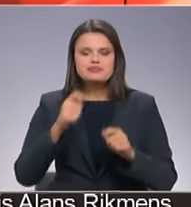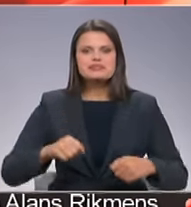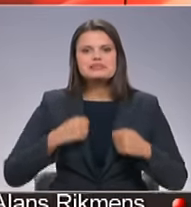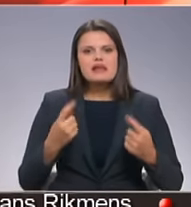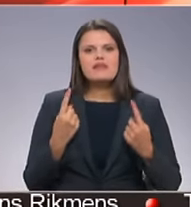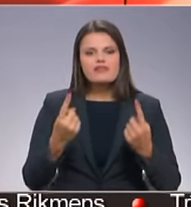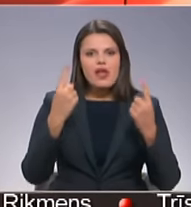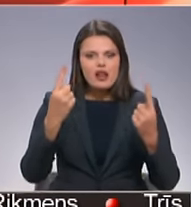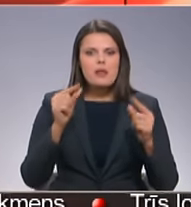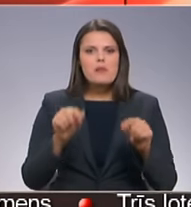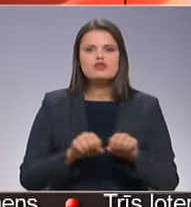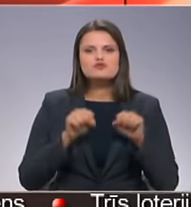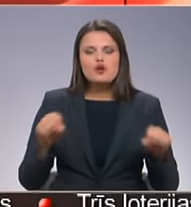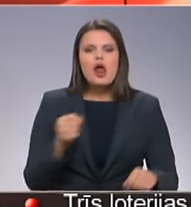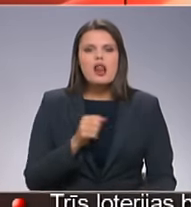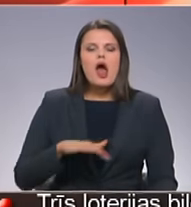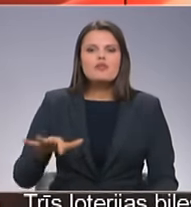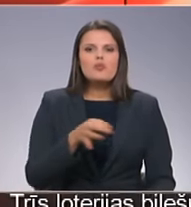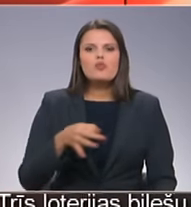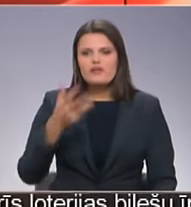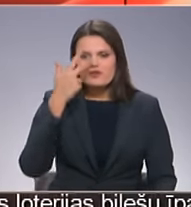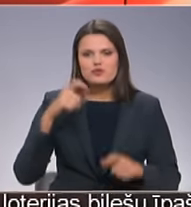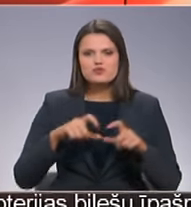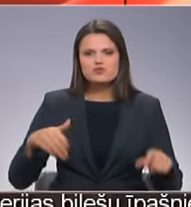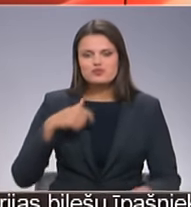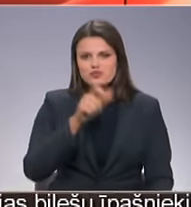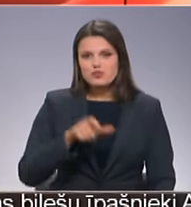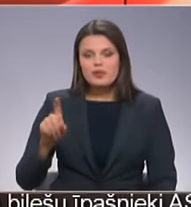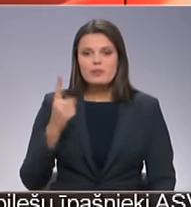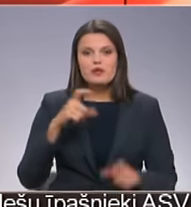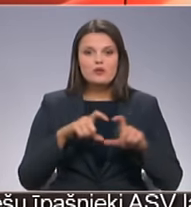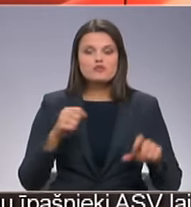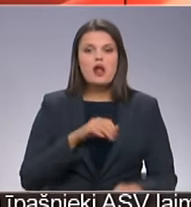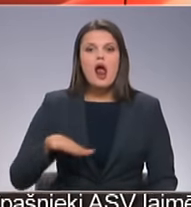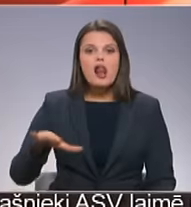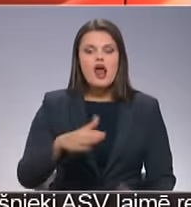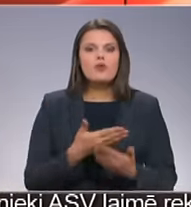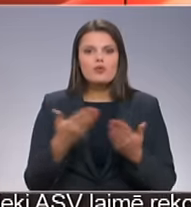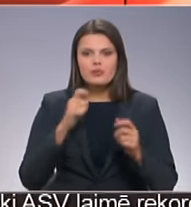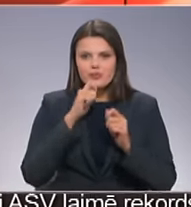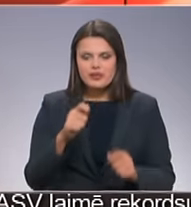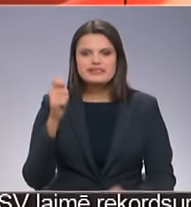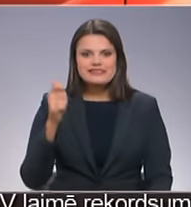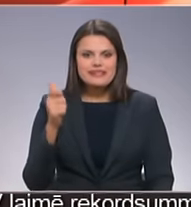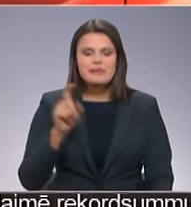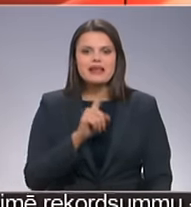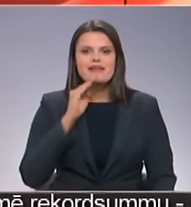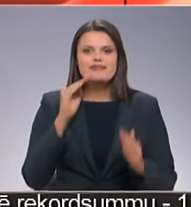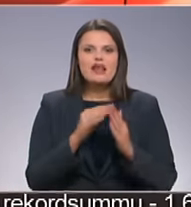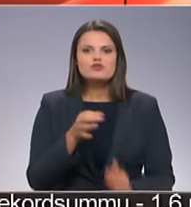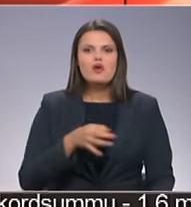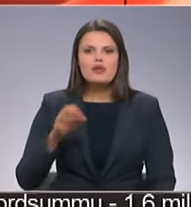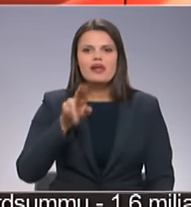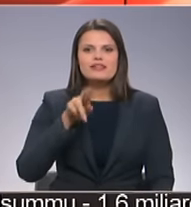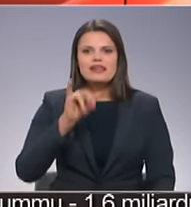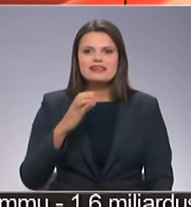centīgiem, talantīgiem, maznodrošinātiem Latgales novada vidusskolēniem. Pirmā skola Latgalē, kurā tiks piešķirts stipendijas, ir Rēzeknes